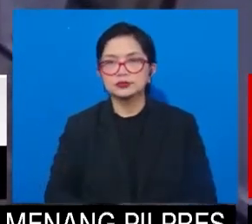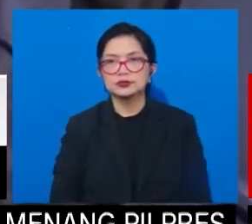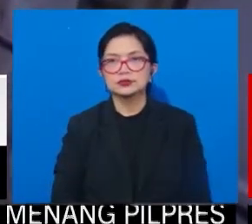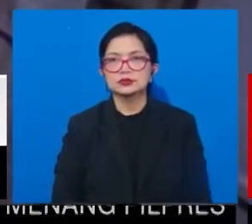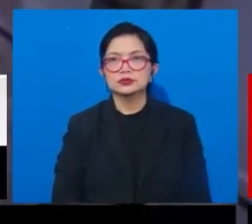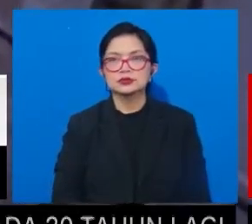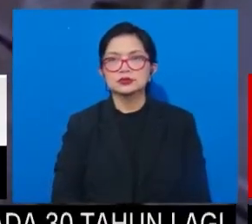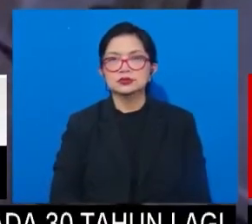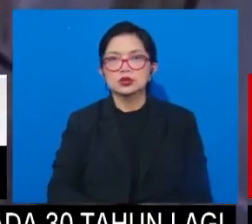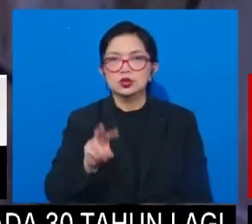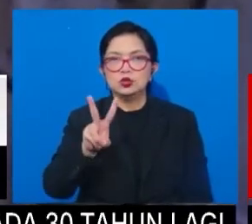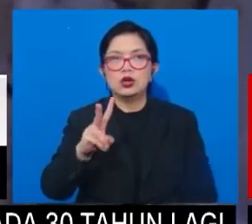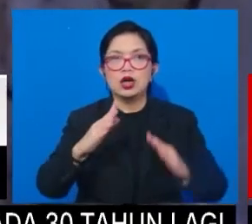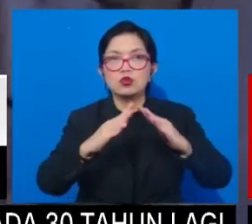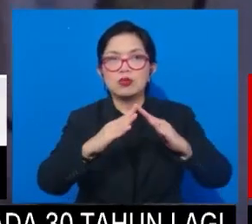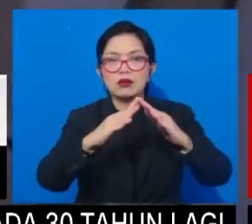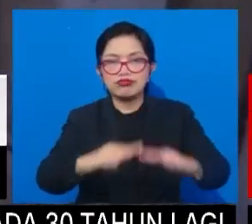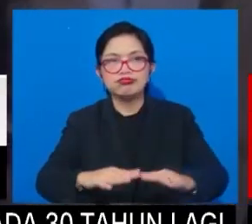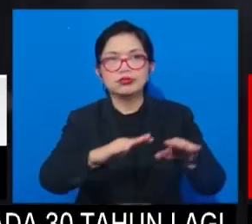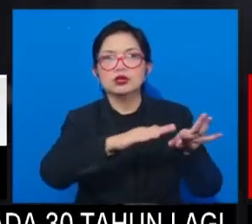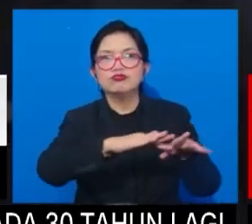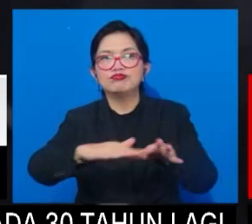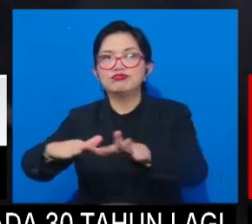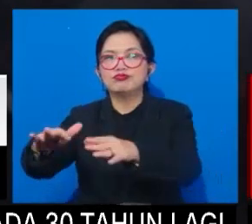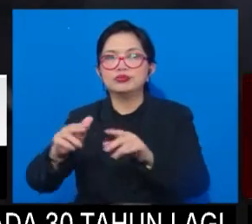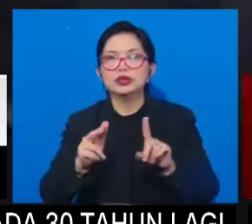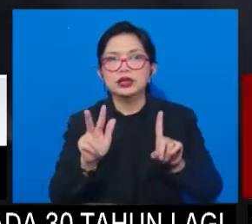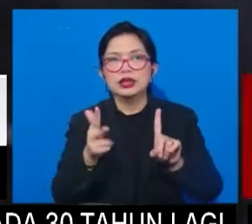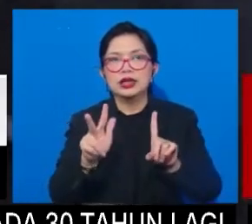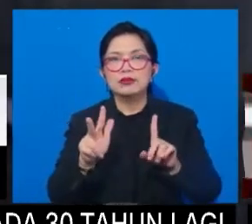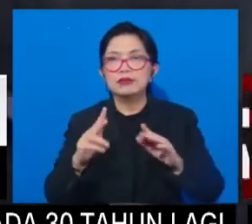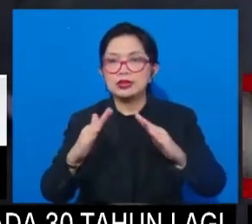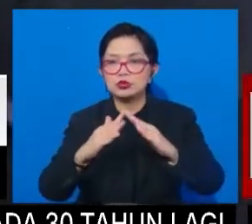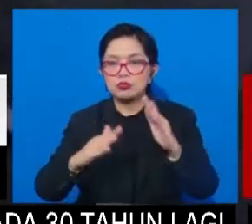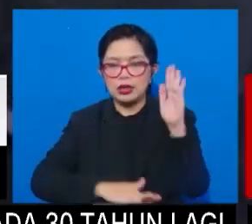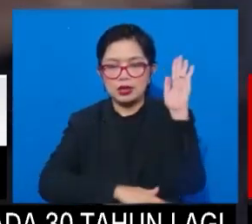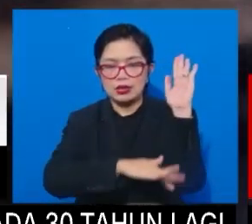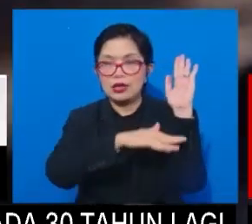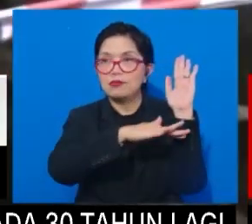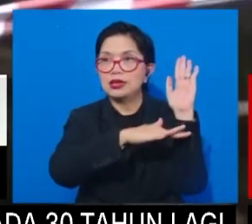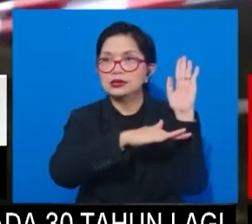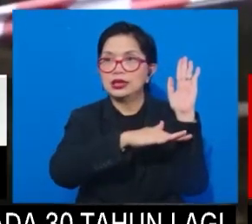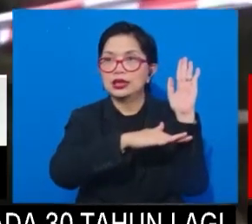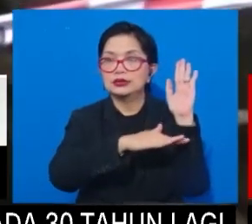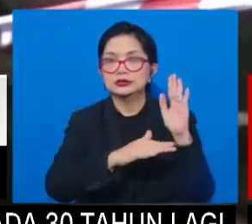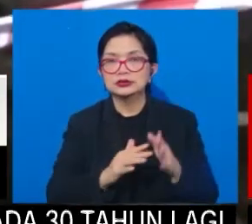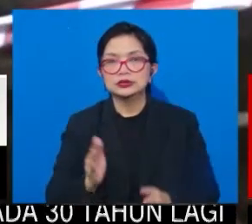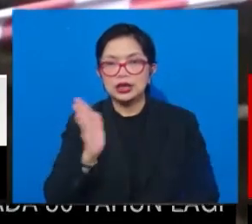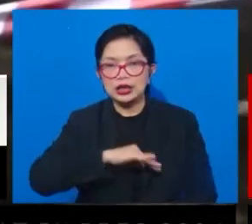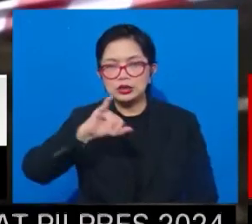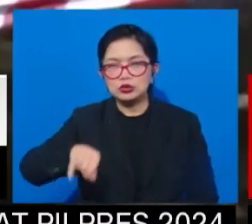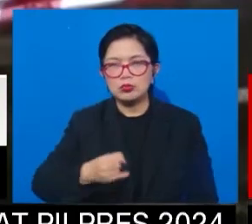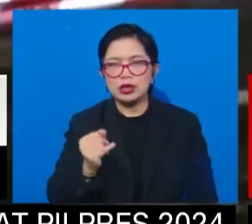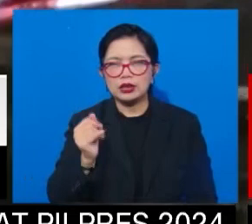Selain mengakibatkan dua rumah ambrol, setidaknya ada 18 rumah yang ikut terendam banjir. Pada Jumat malam,